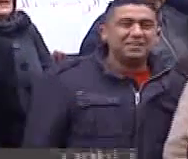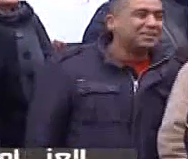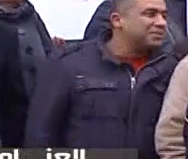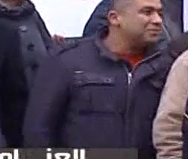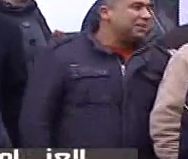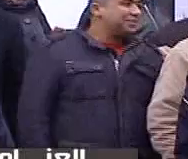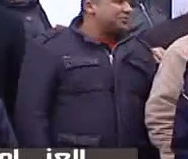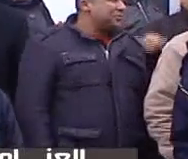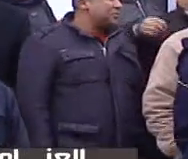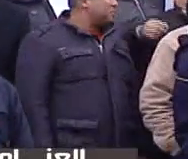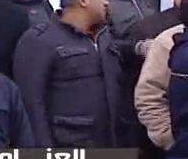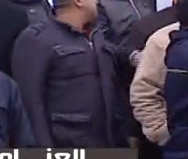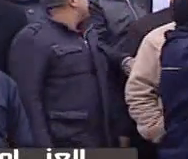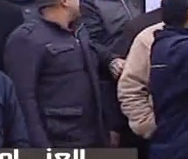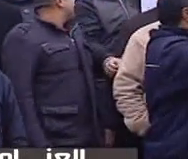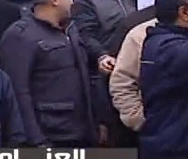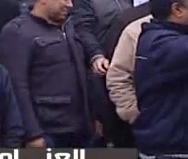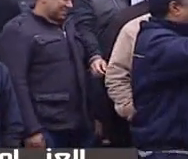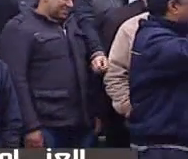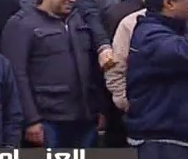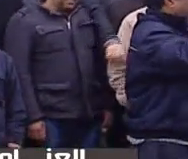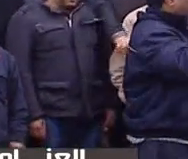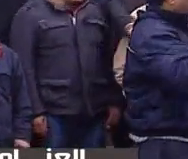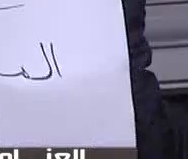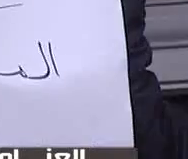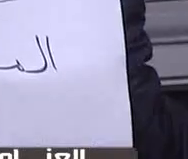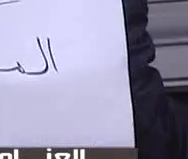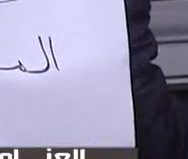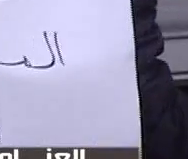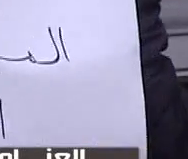أعوان البريد يدخلون في إضراب بيومين للمطالبة